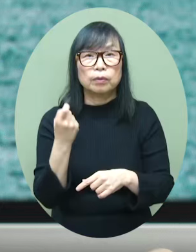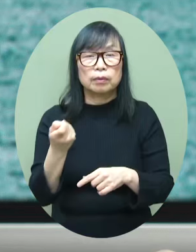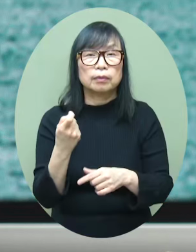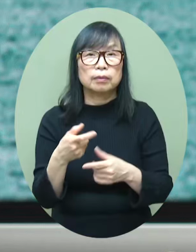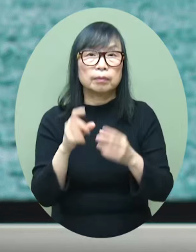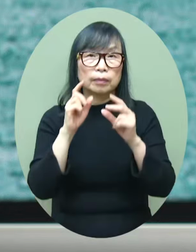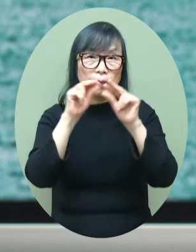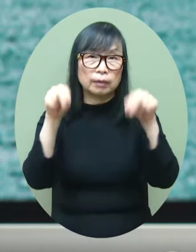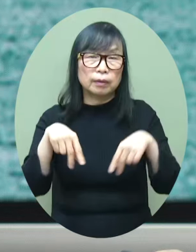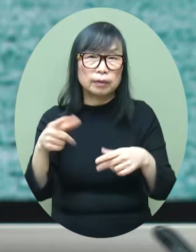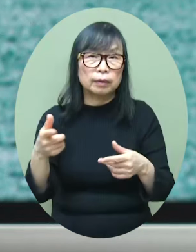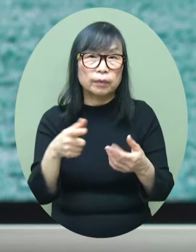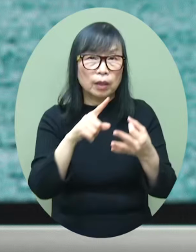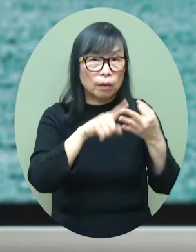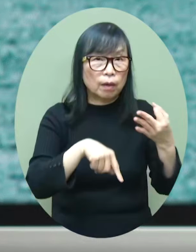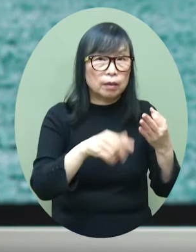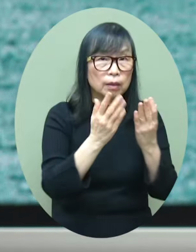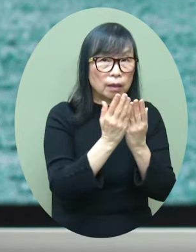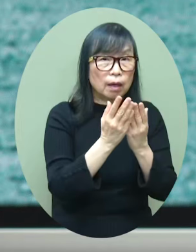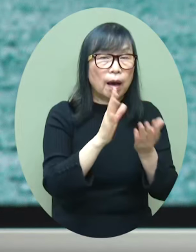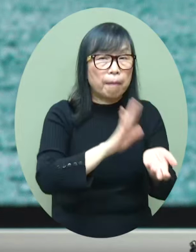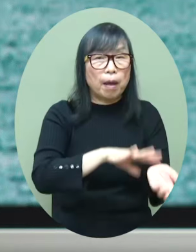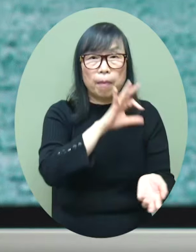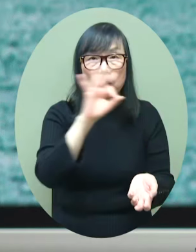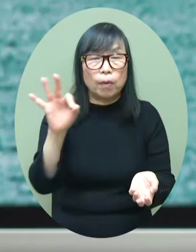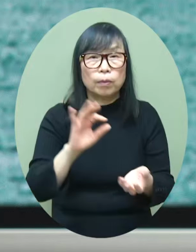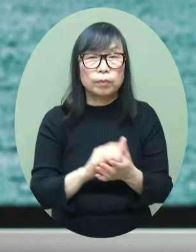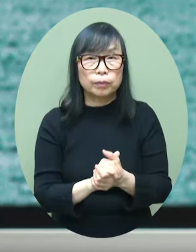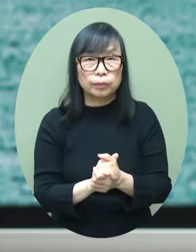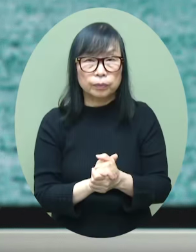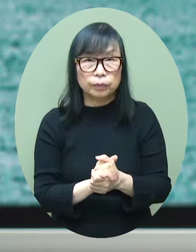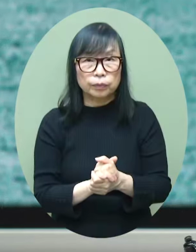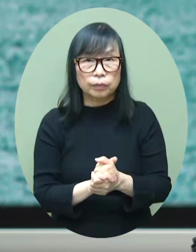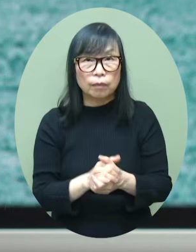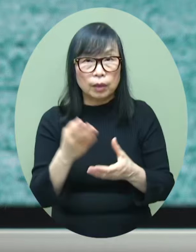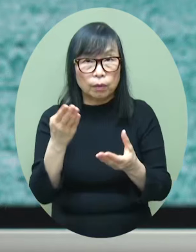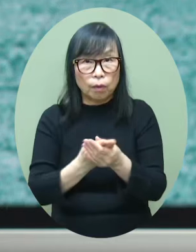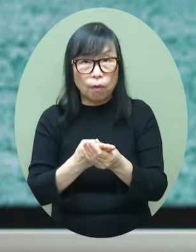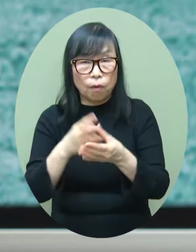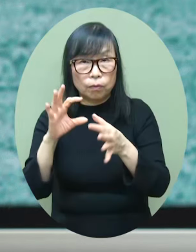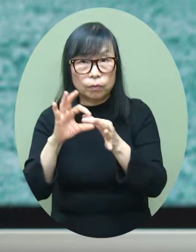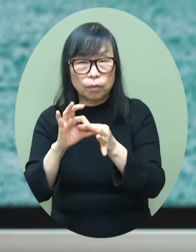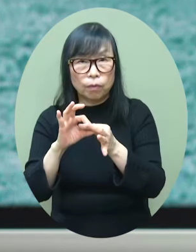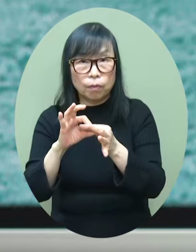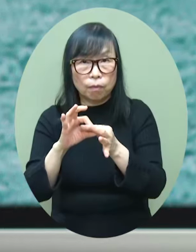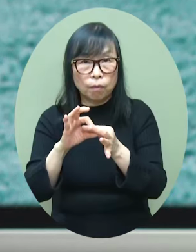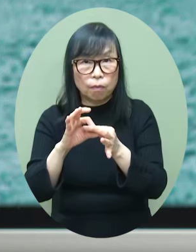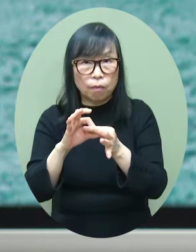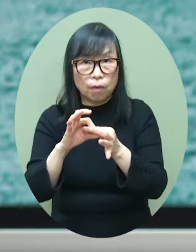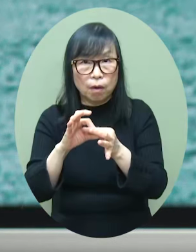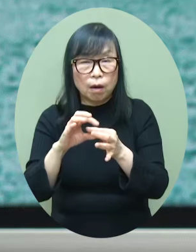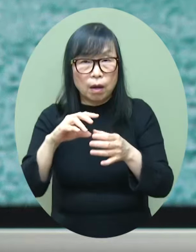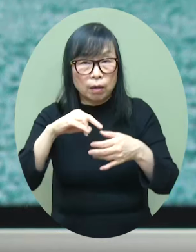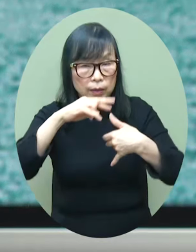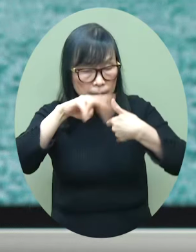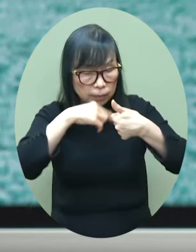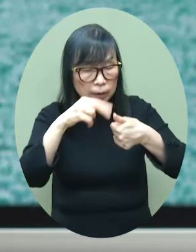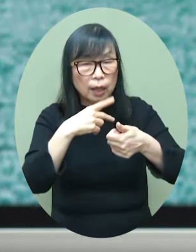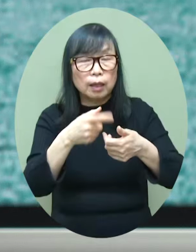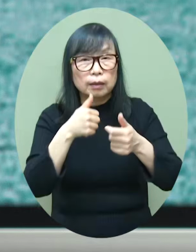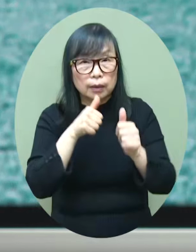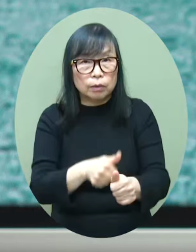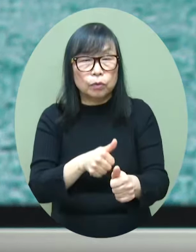先啦。宏思嗰個就係陰性啦。咁嗰個個案嗰啲相關嗰啲需要強制檢測啲個案咧，我哋